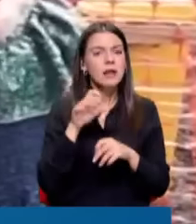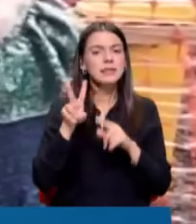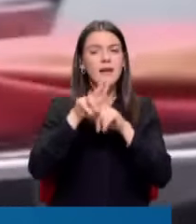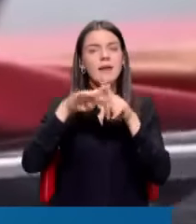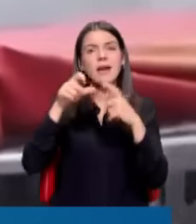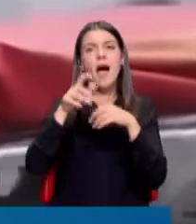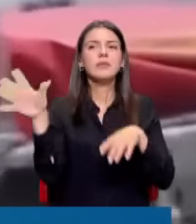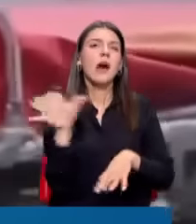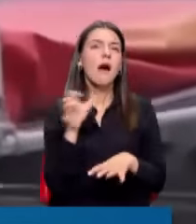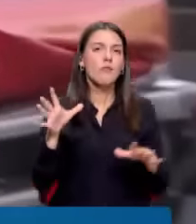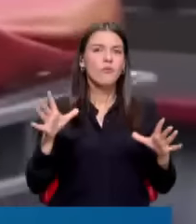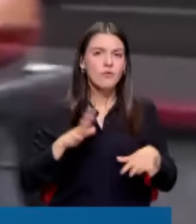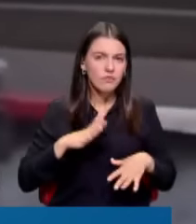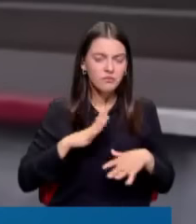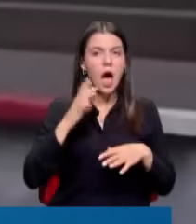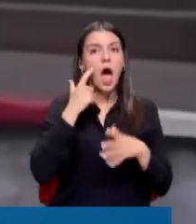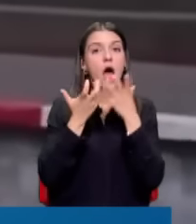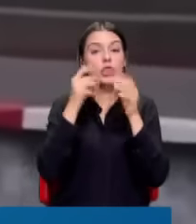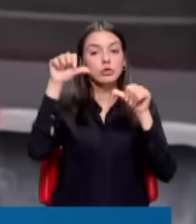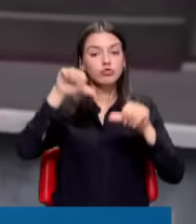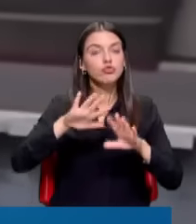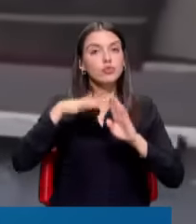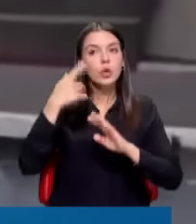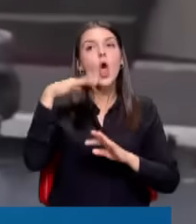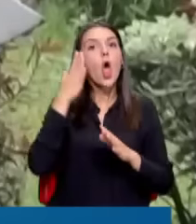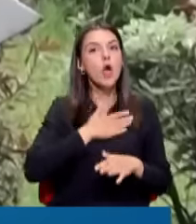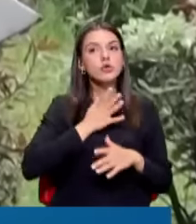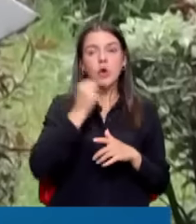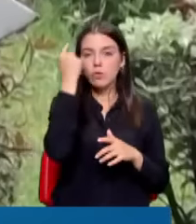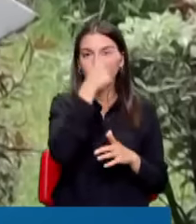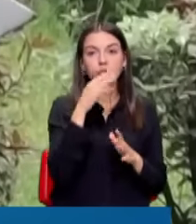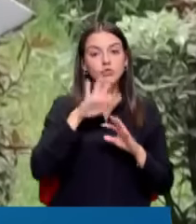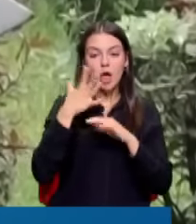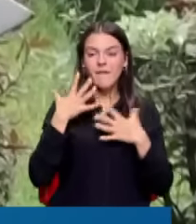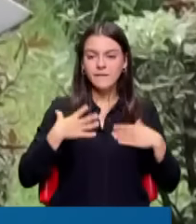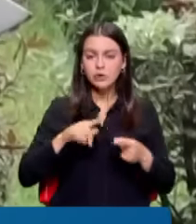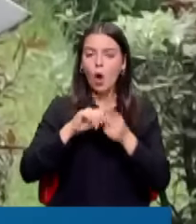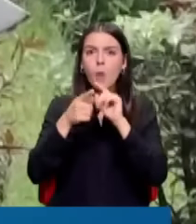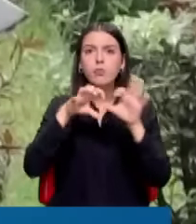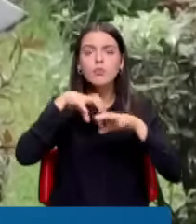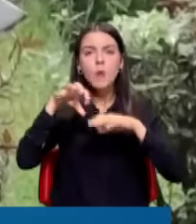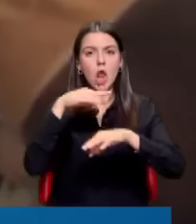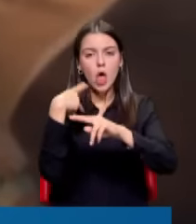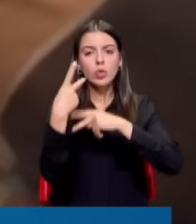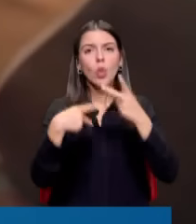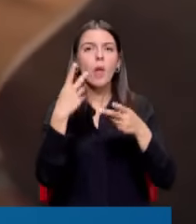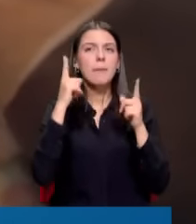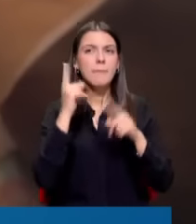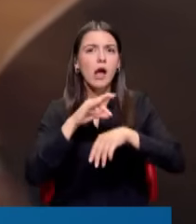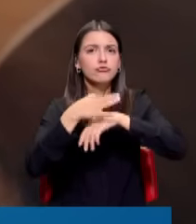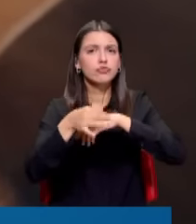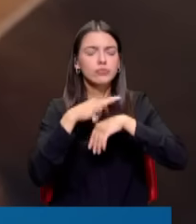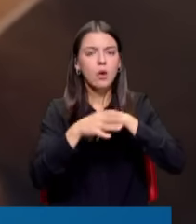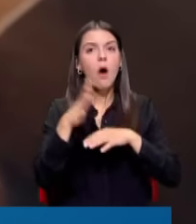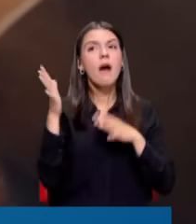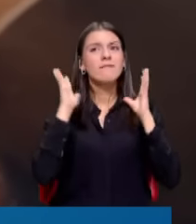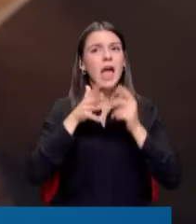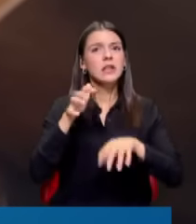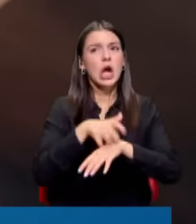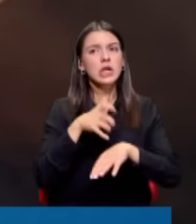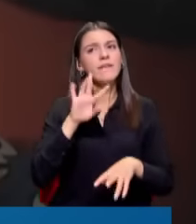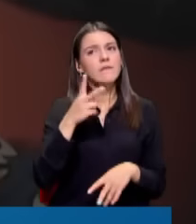ağrıları var. Ateş düştükten sonra ise önce yüzde, sonra vücudun diğer bölgelerinde döküntüler başlıyor. aşırı kaşıntı ve